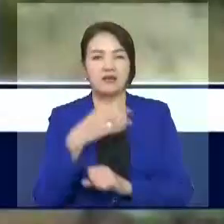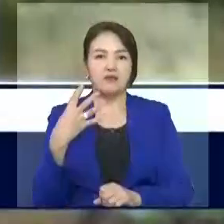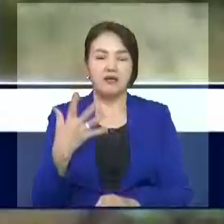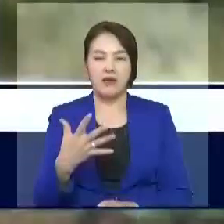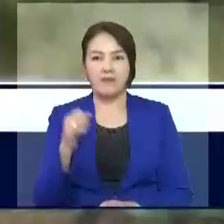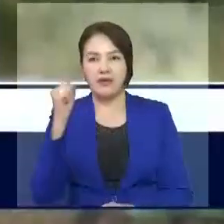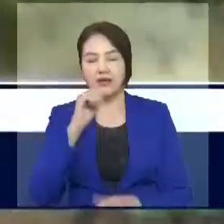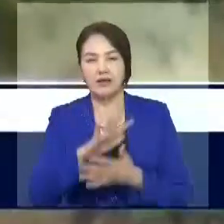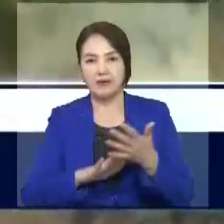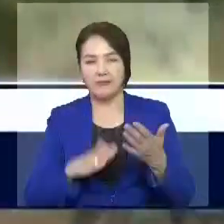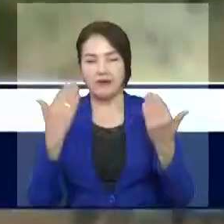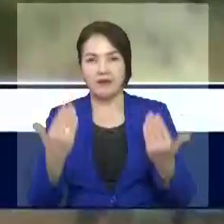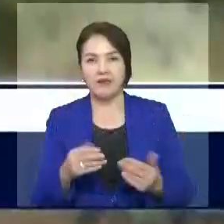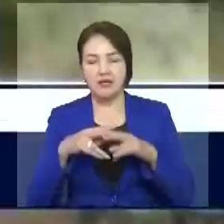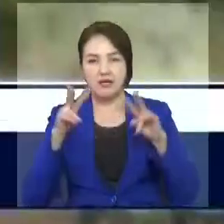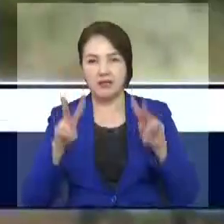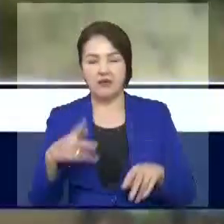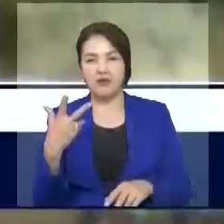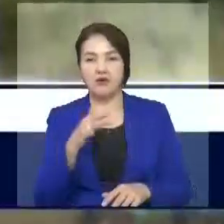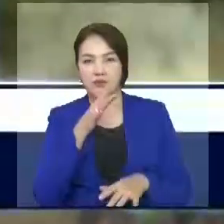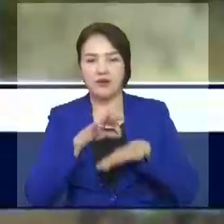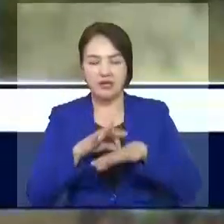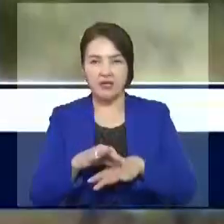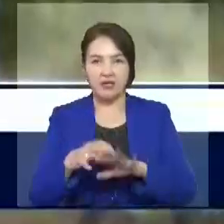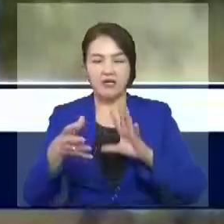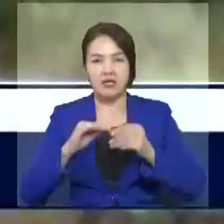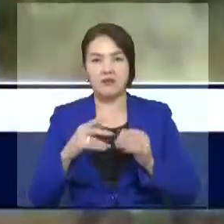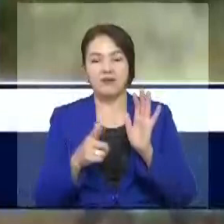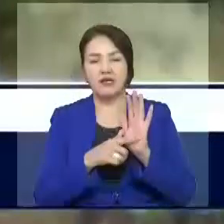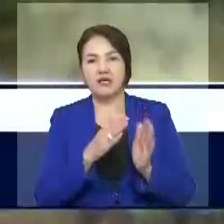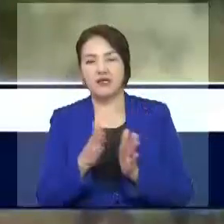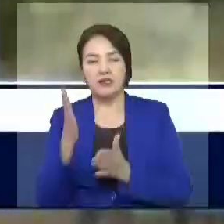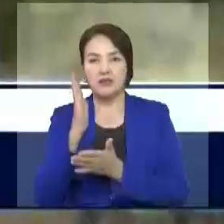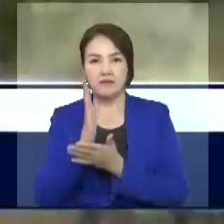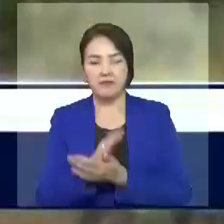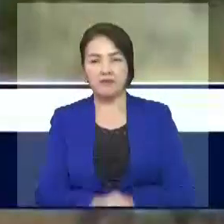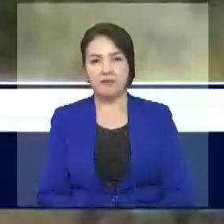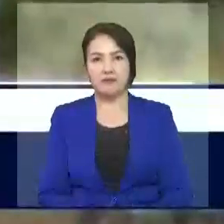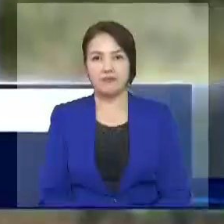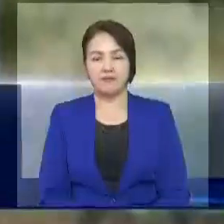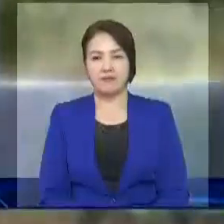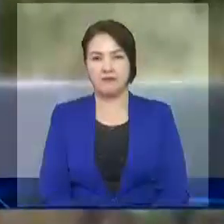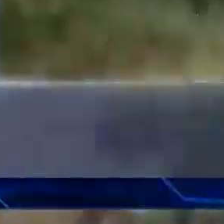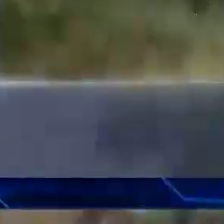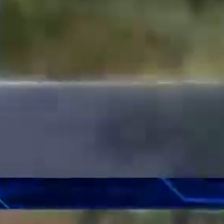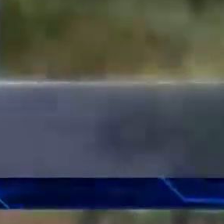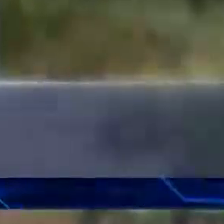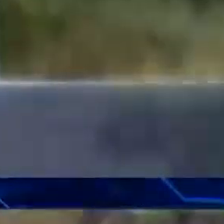25-ші тамызға дейін жалғаспақ. Қазір лагердің 3-ші кезеңі жүріп жатыр, ал жалпы 7 кезең қамтылмақ. Нұрбол Жауынбаев, Азамат Сауханов, Ақтөбе телеарнасы.